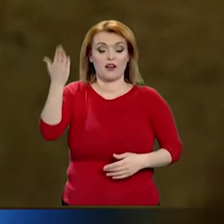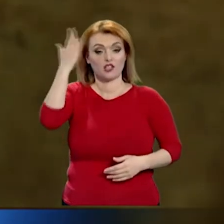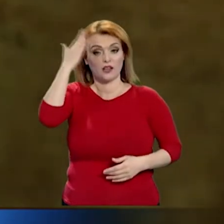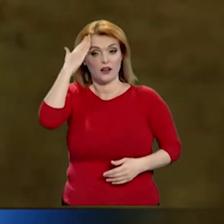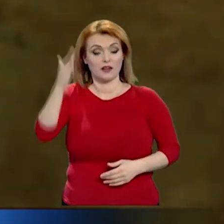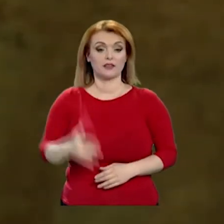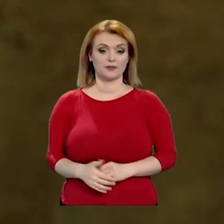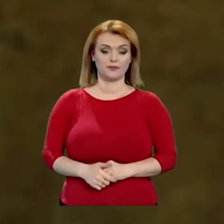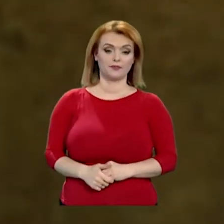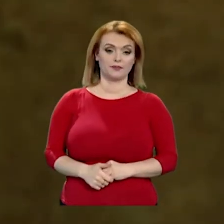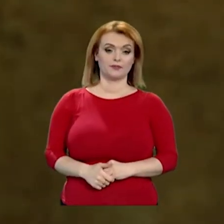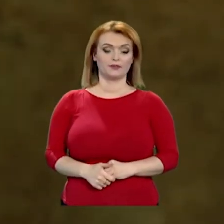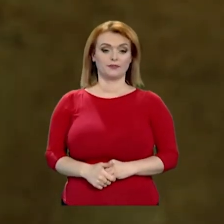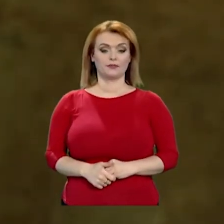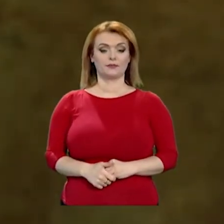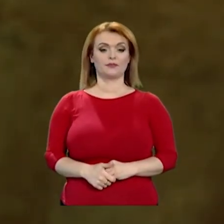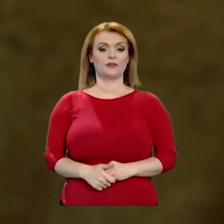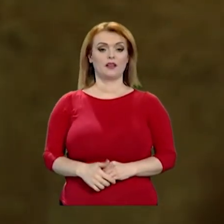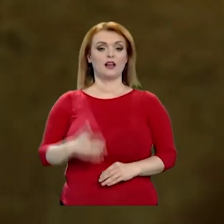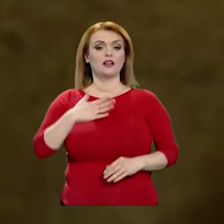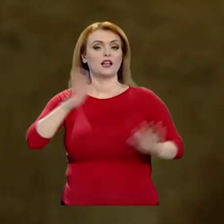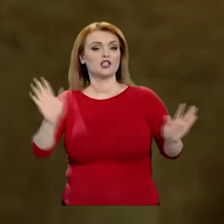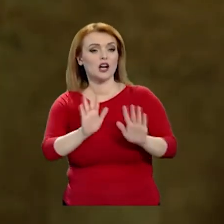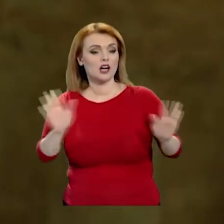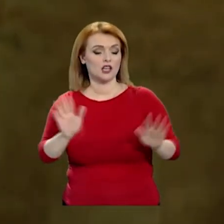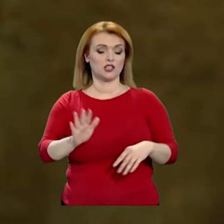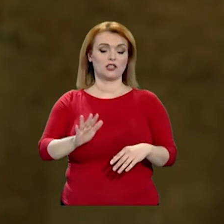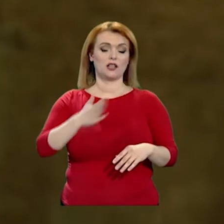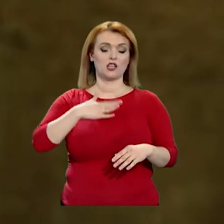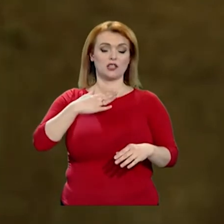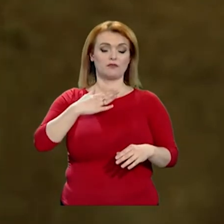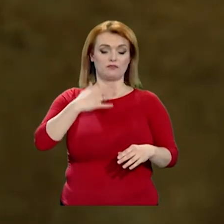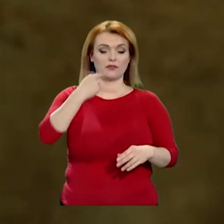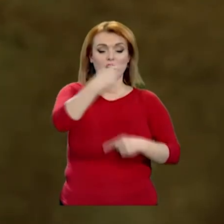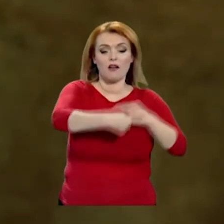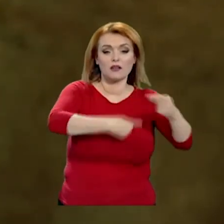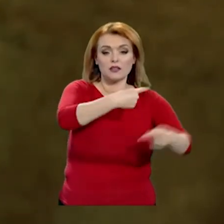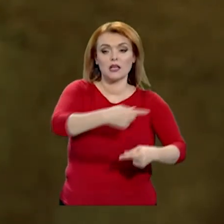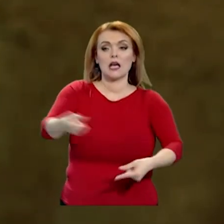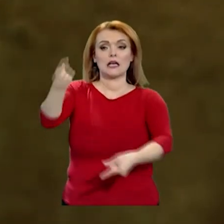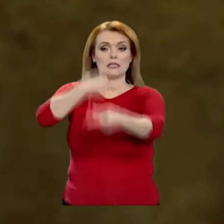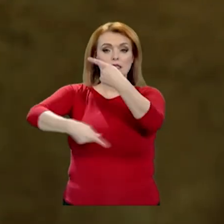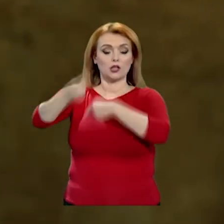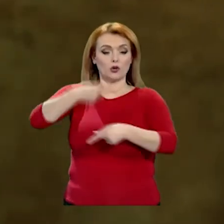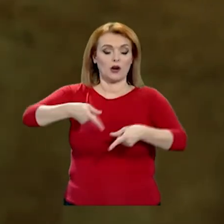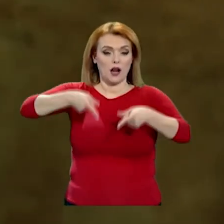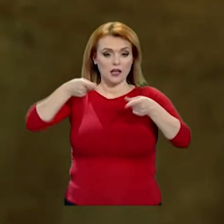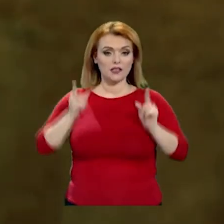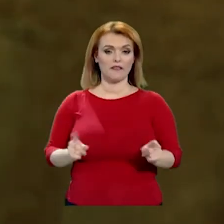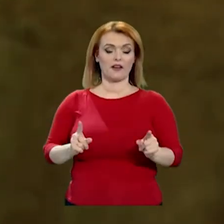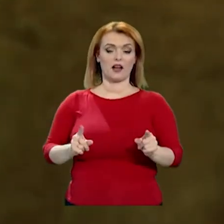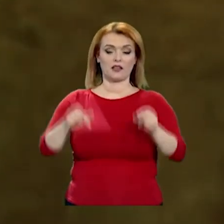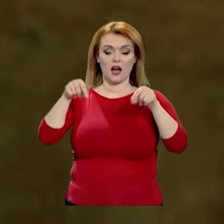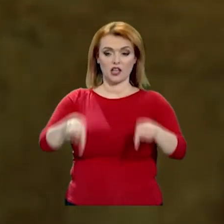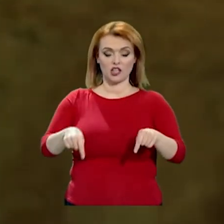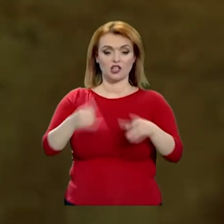iată că cântecele noastre tradițiile noastre se reîntorc la adevarata lor origine